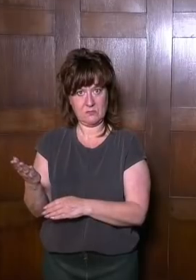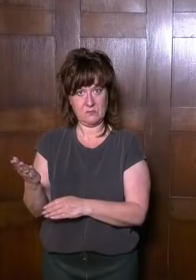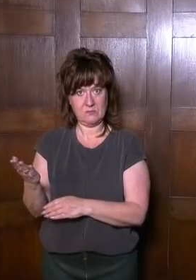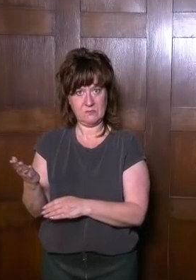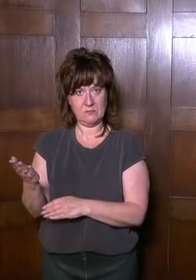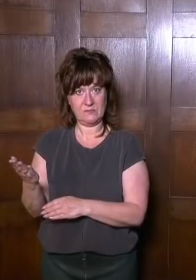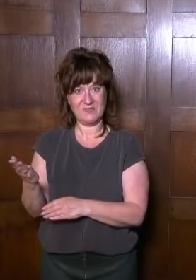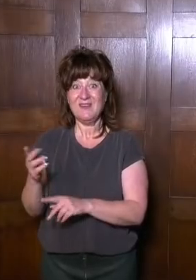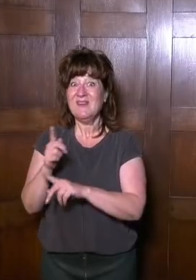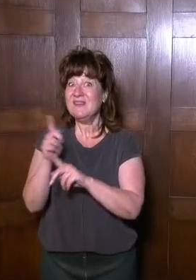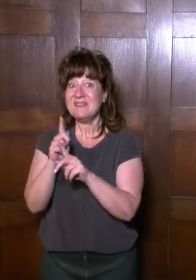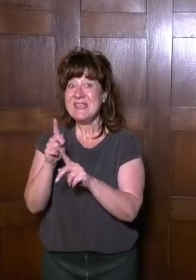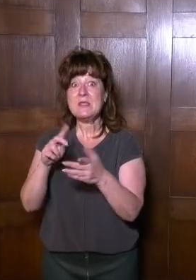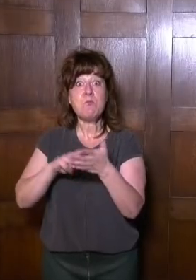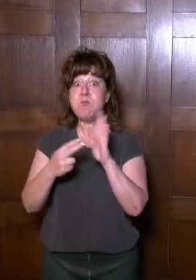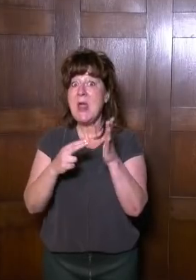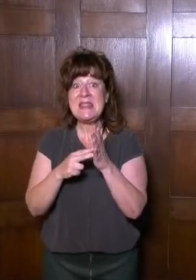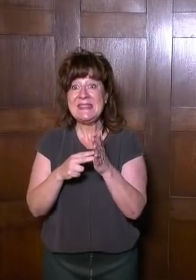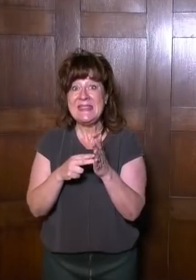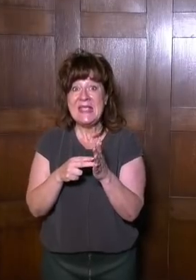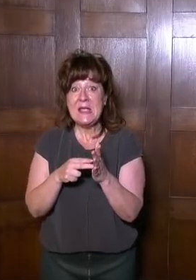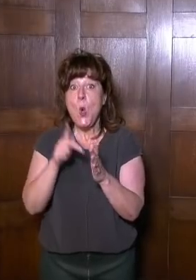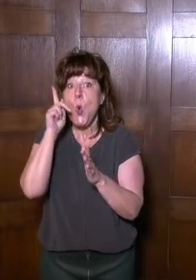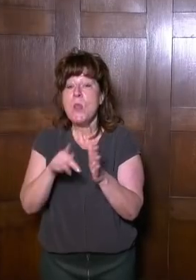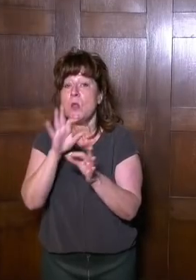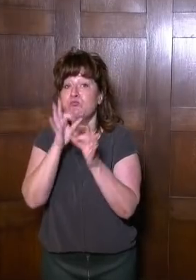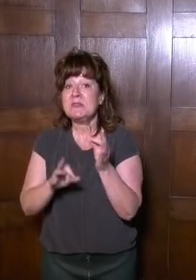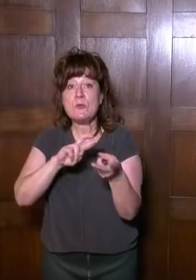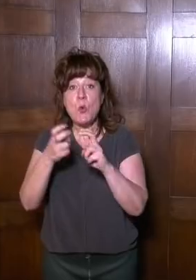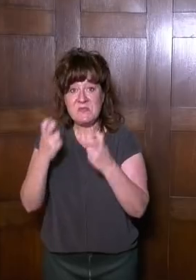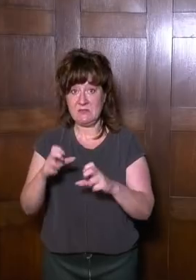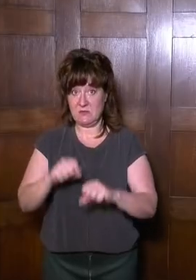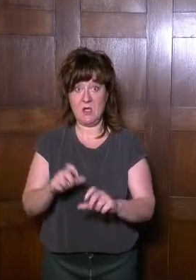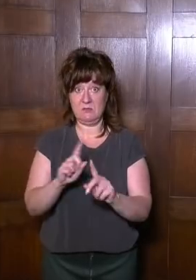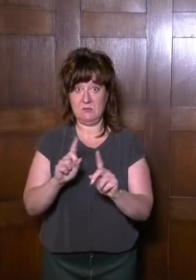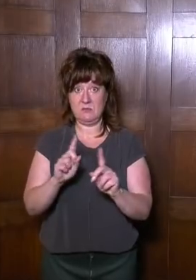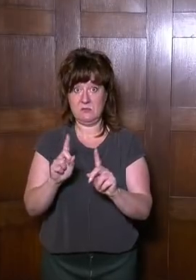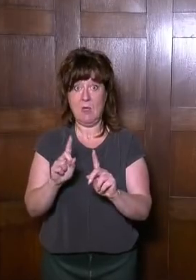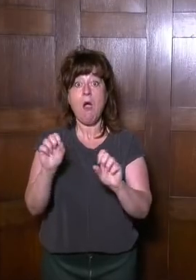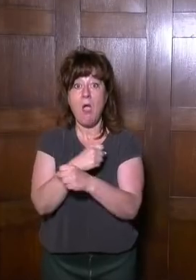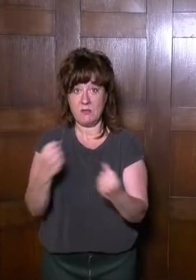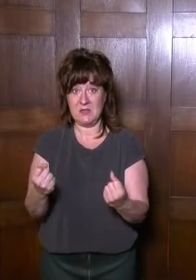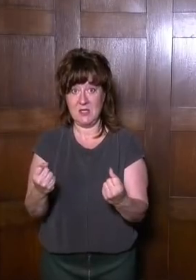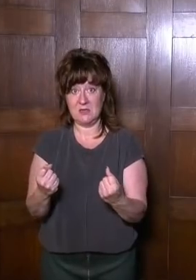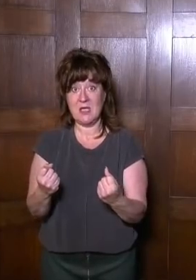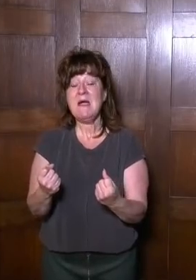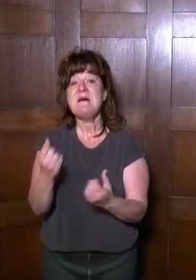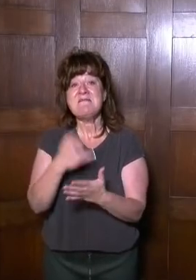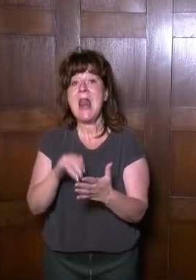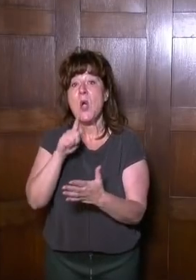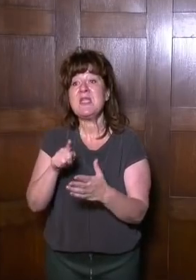Was? Nicht, dass die Politik eins zu eins umsetzen kann, das würde ja erstens nicht möglich sein, zweitens wäre es nicht zu erwarten, weil wir wohl auch diesbezüglich